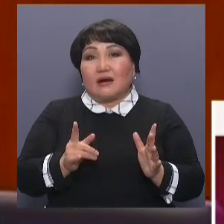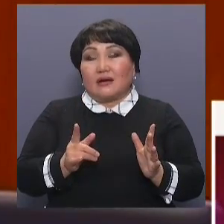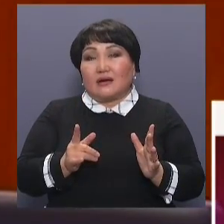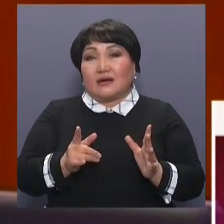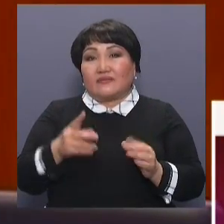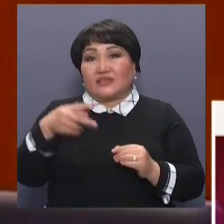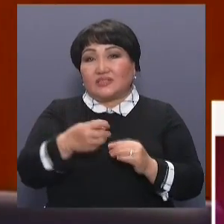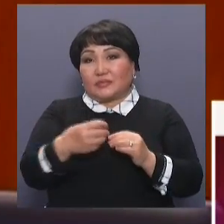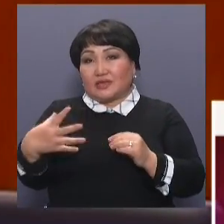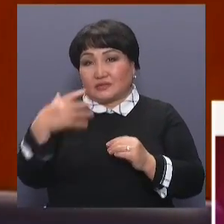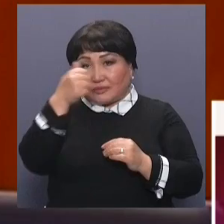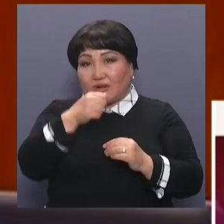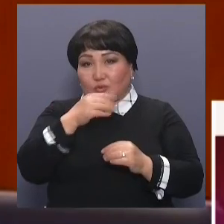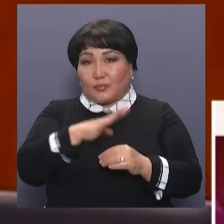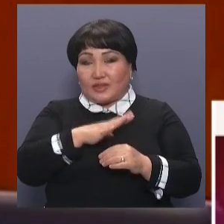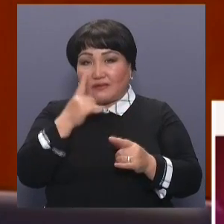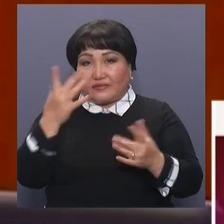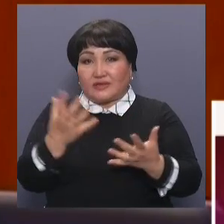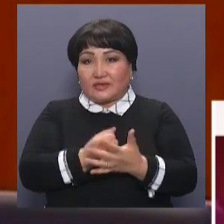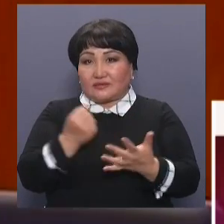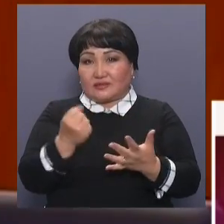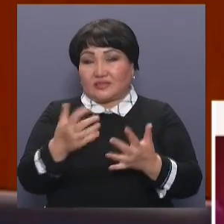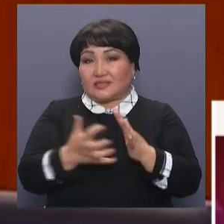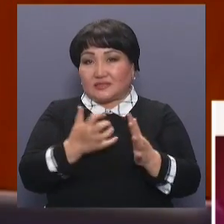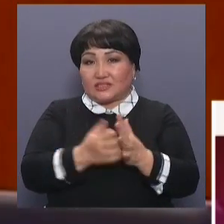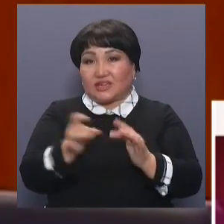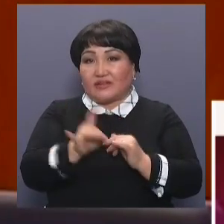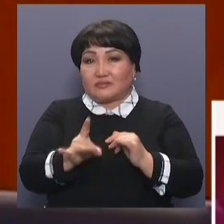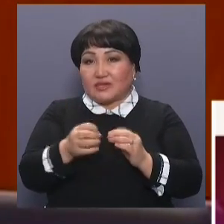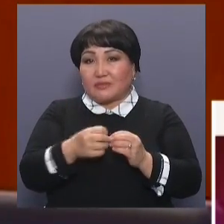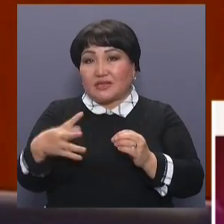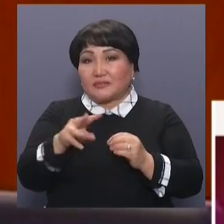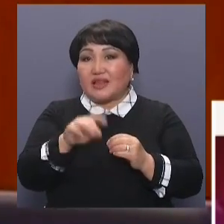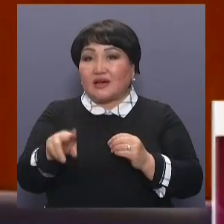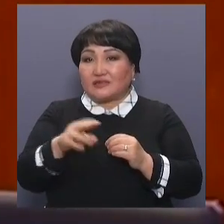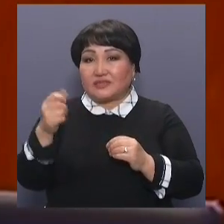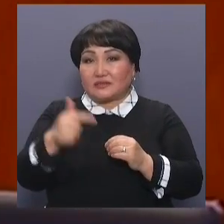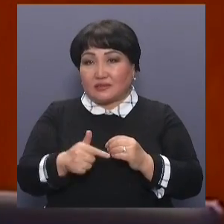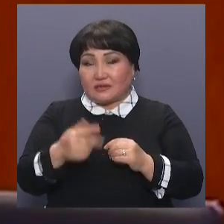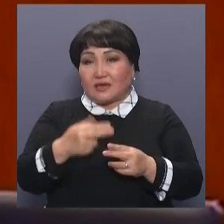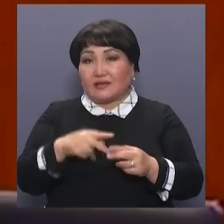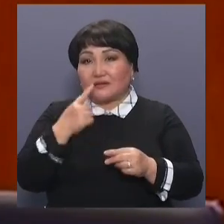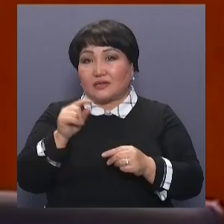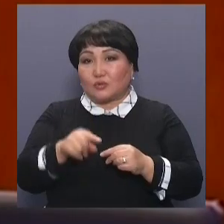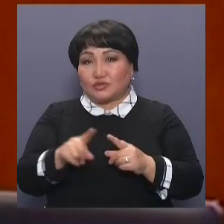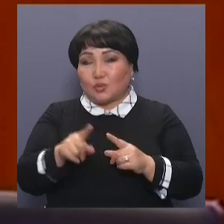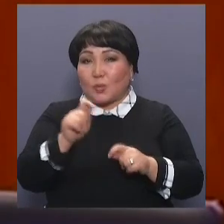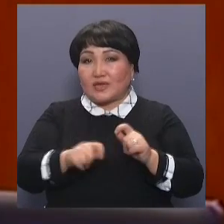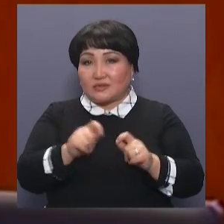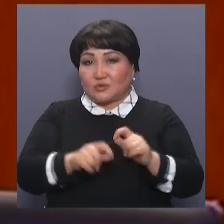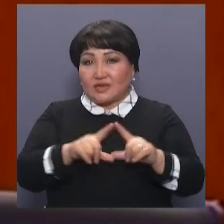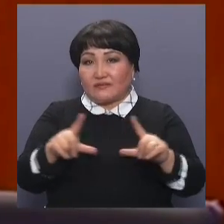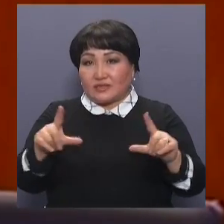2015 году была выявлена недосдача в размере 15 миллиардов тенге. Это говорит о том, что не контролируется